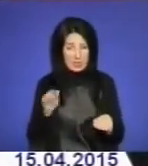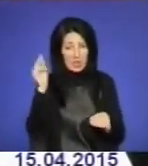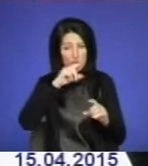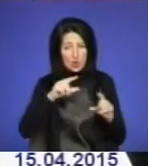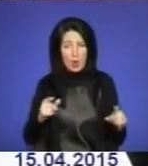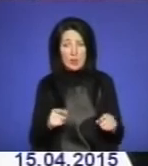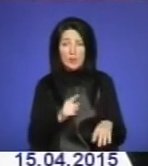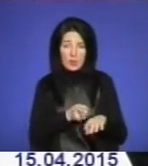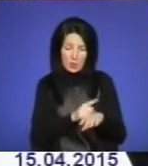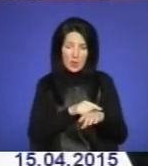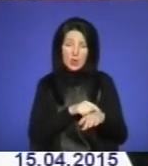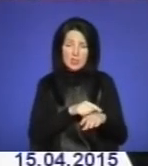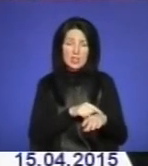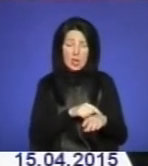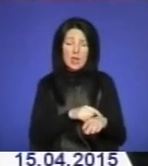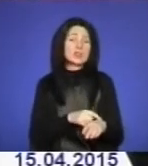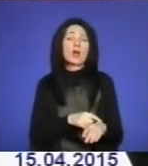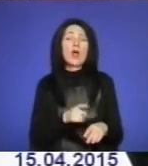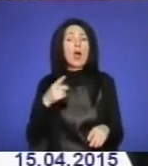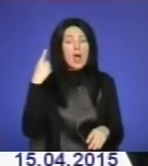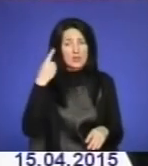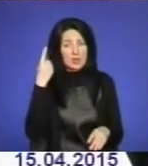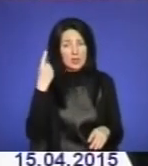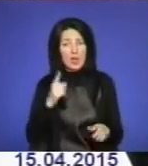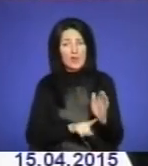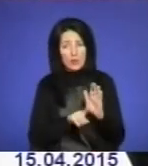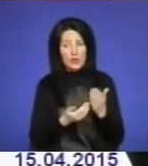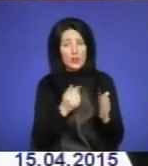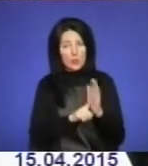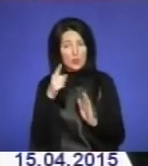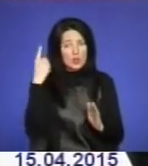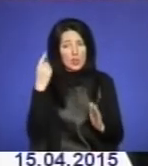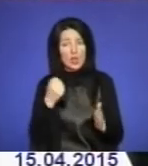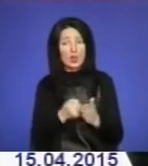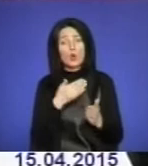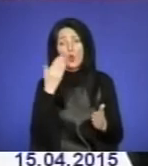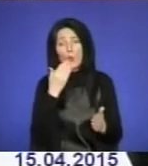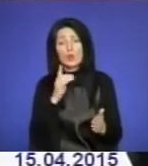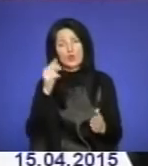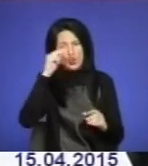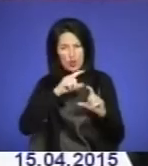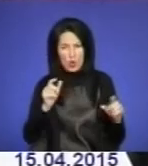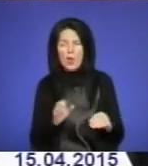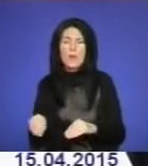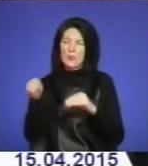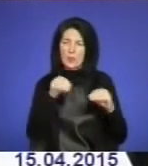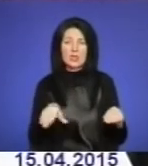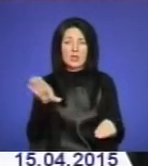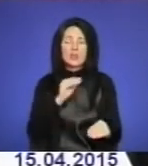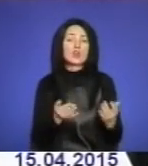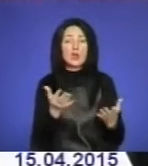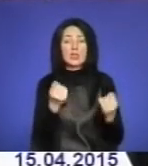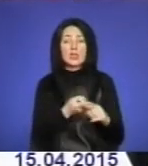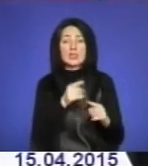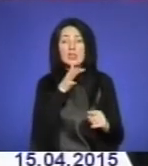подачі сигналу про евакуацію і до доповіді про те, що з школи евакуювалися всі. Насправді, якщо брати оцей час 4 хвилини